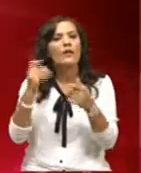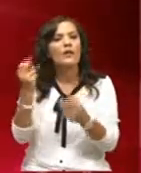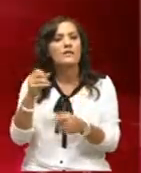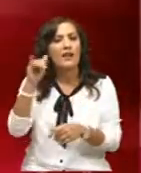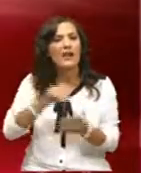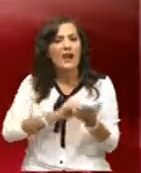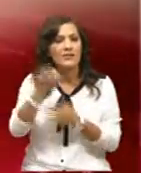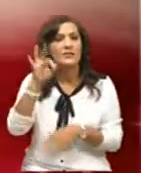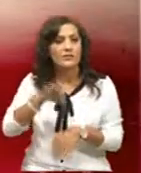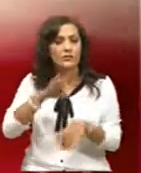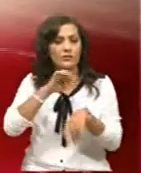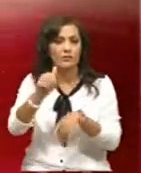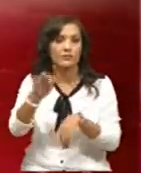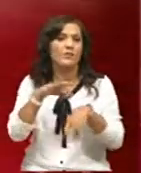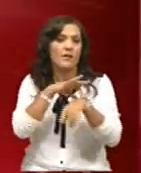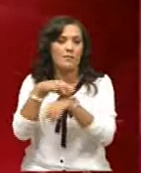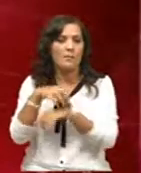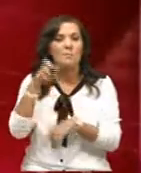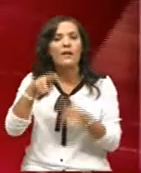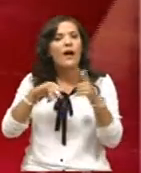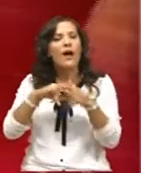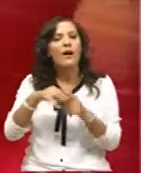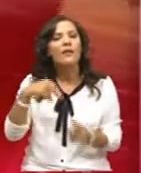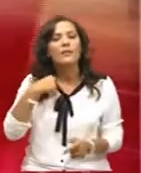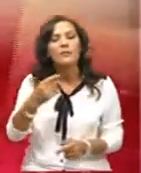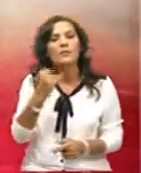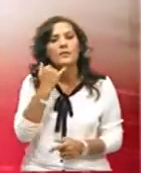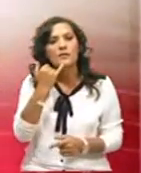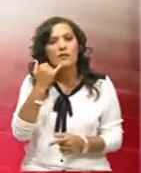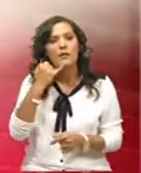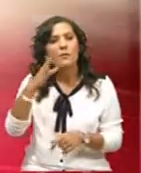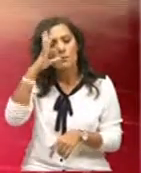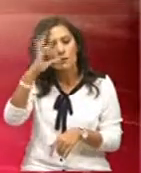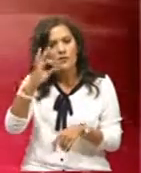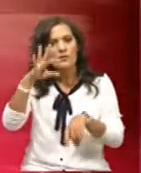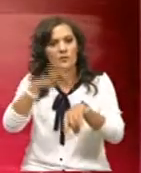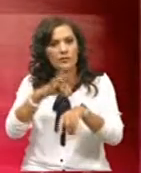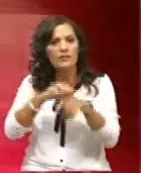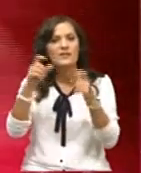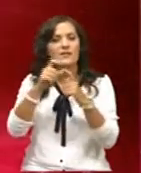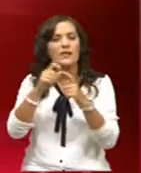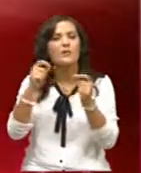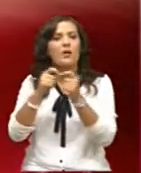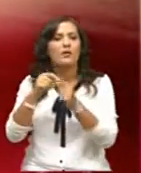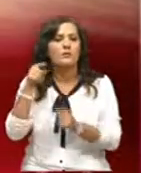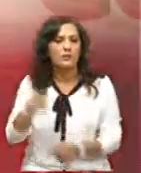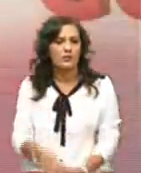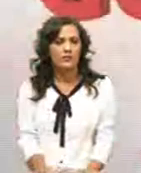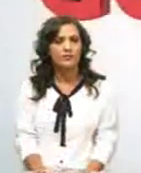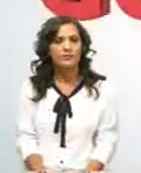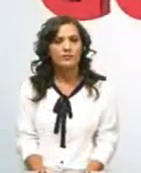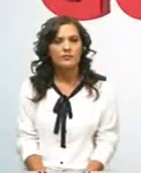herşey şimdi günlük rehberde Pınar Ayhan'ın konuğu gastroenterolog Profesör Doktor Sedat Boyacıoğlu